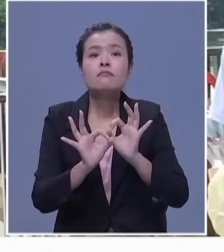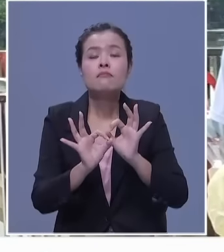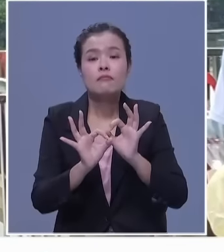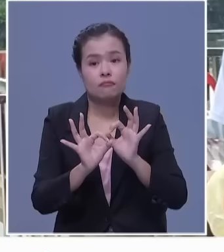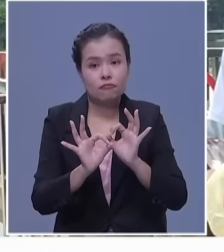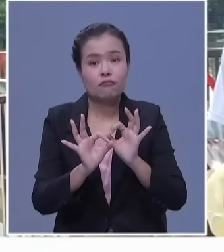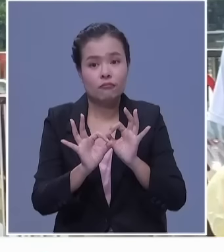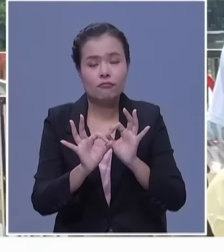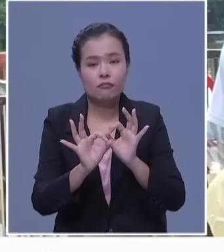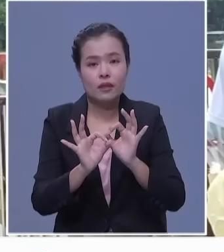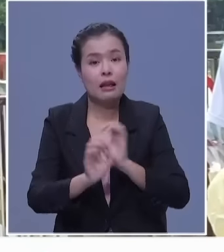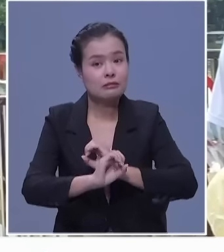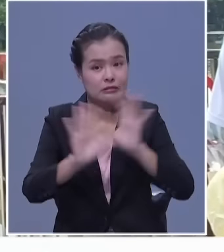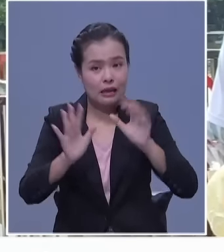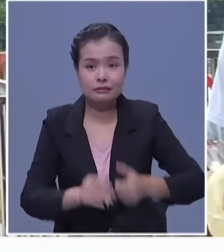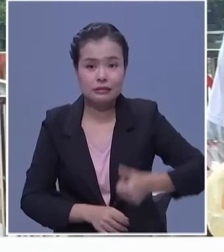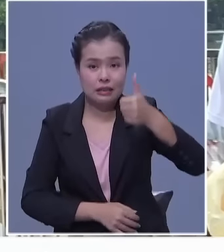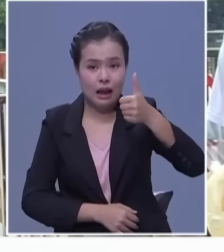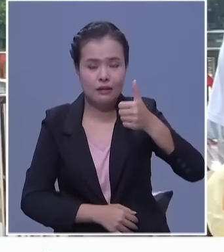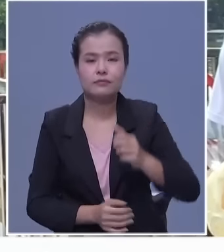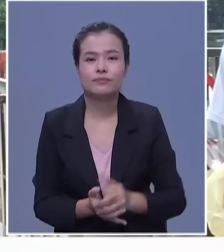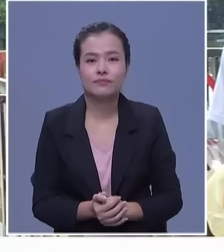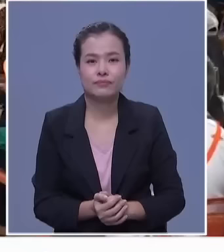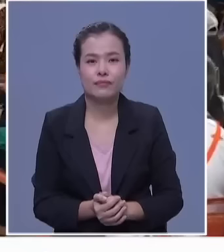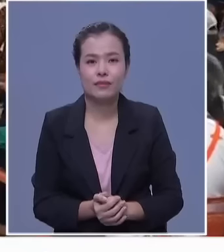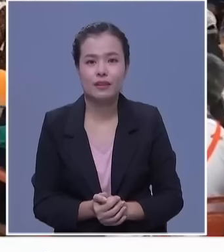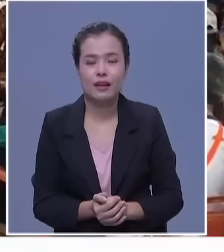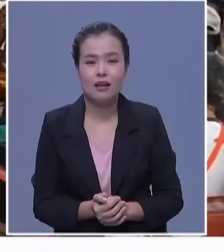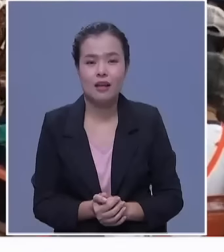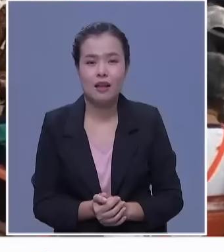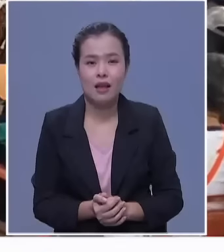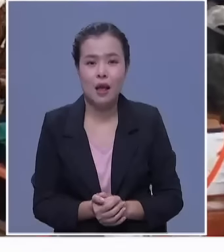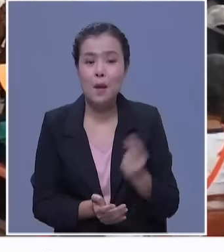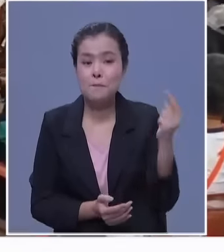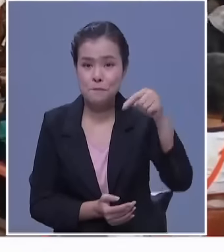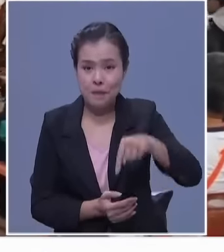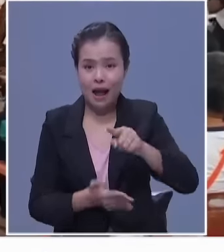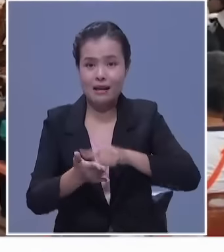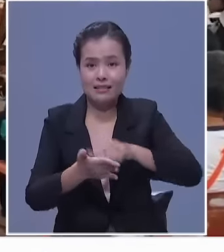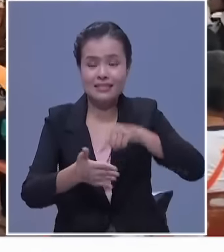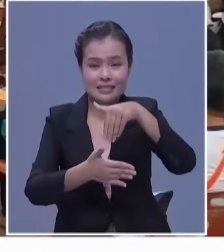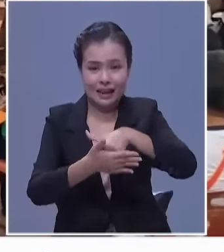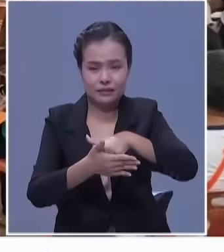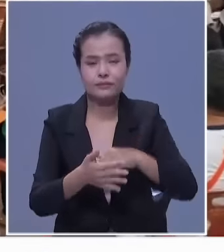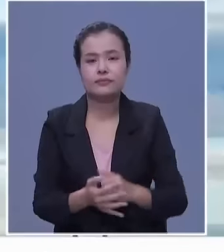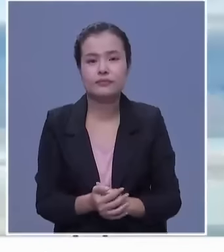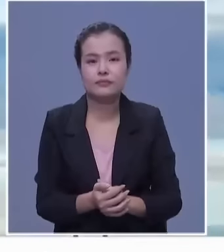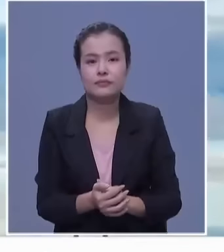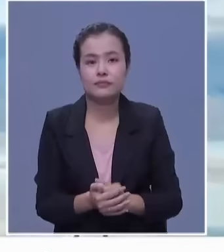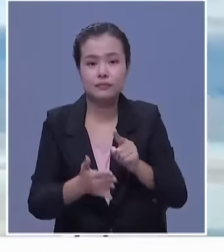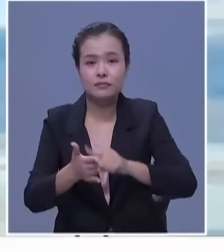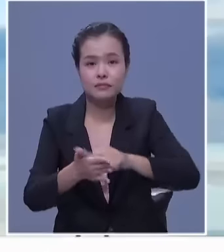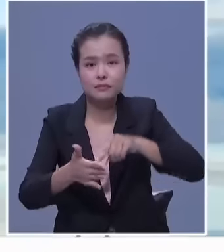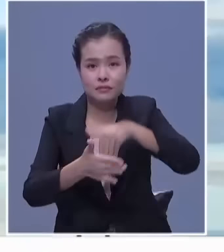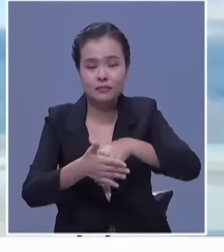จุดตัดเลยที่จะทำให้คว้าชัยชนะมาได้ก็คือจำนวนของคนที่กลับมาใช้สิทธิ์เลือกตั้งนี่แหละค่ะเนื่องจากว่าเป็นการเลือกตั้ง